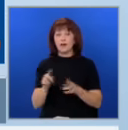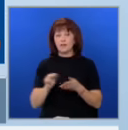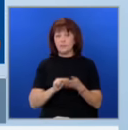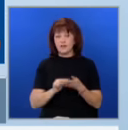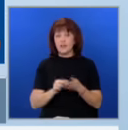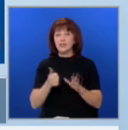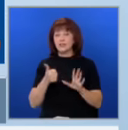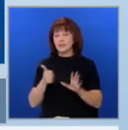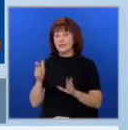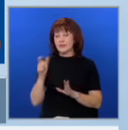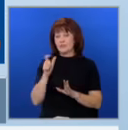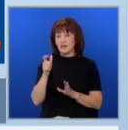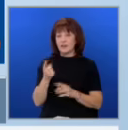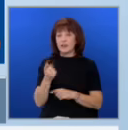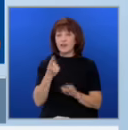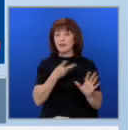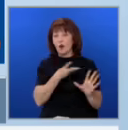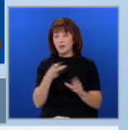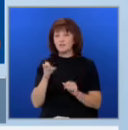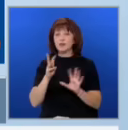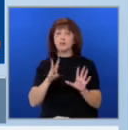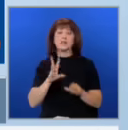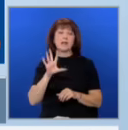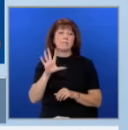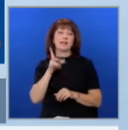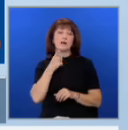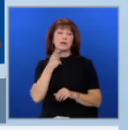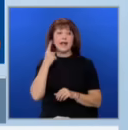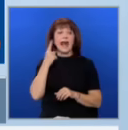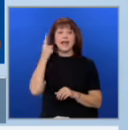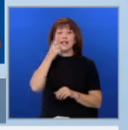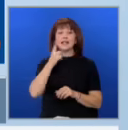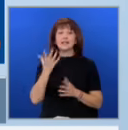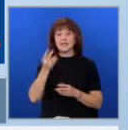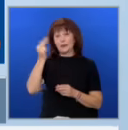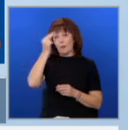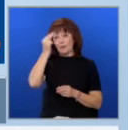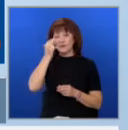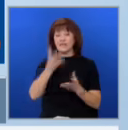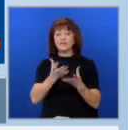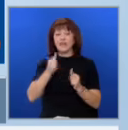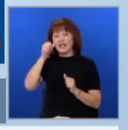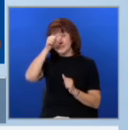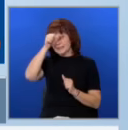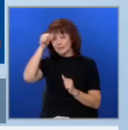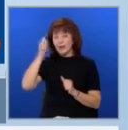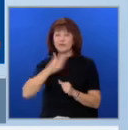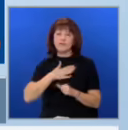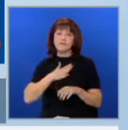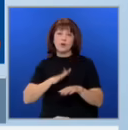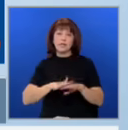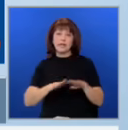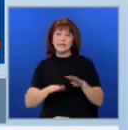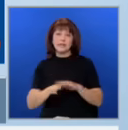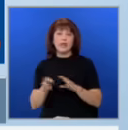написа, че 6 септември 1885 е денят, в който българите са взели съдбата си в свои ръце,